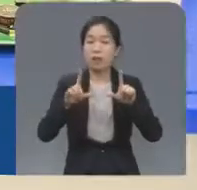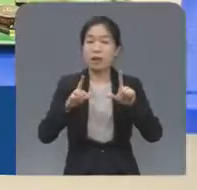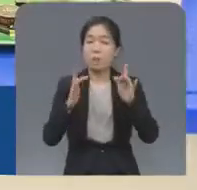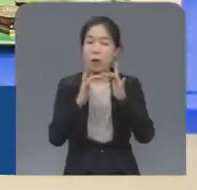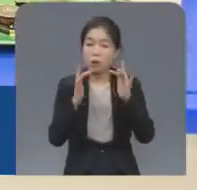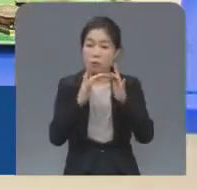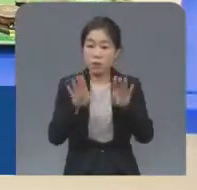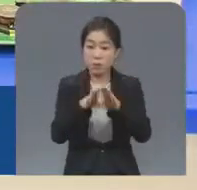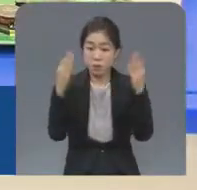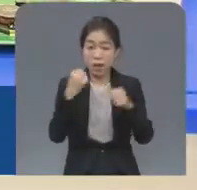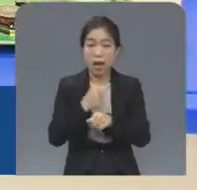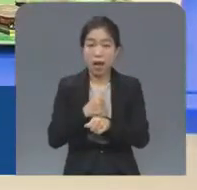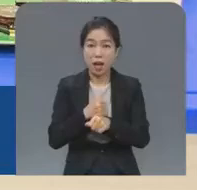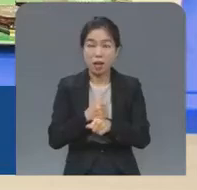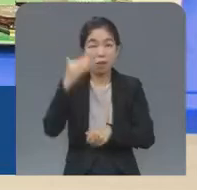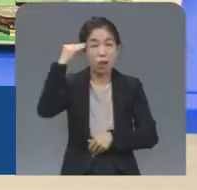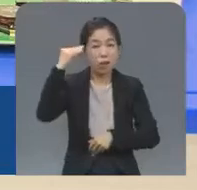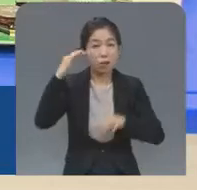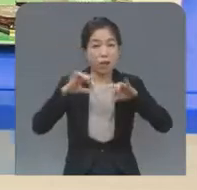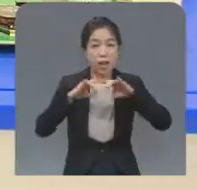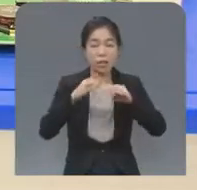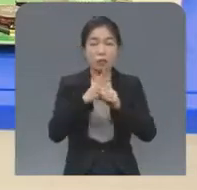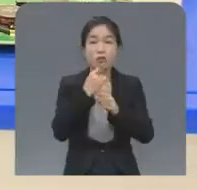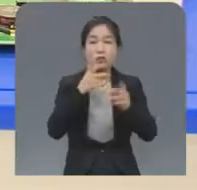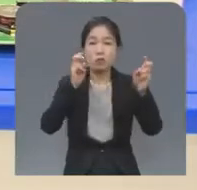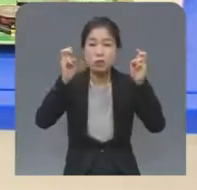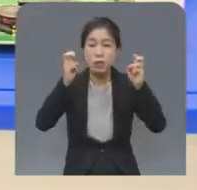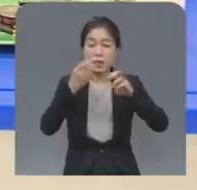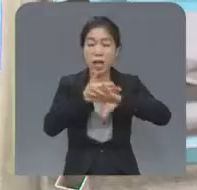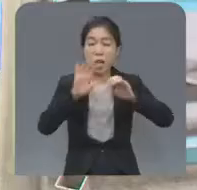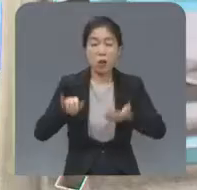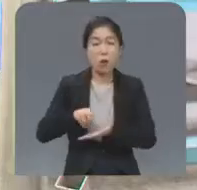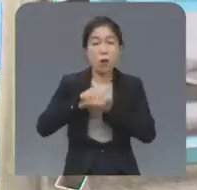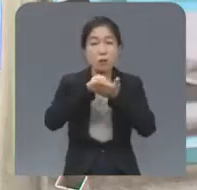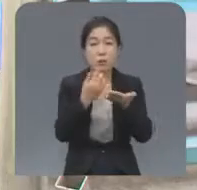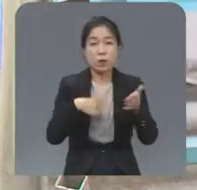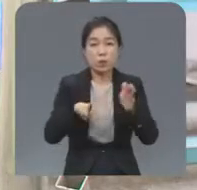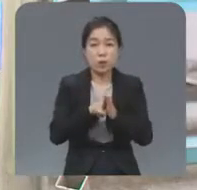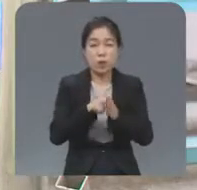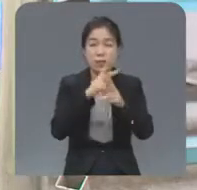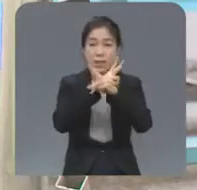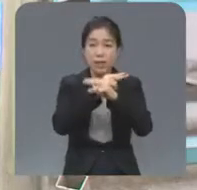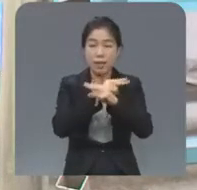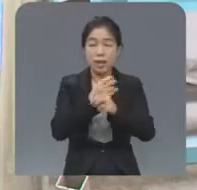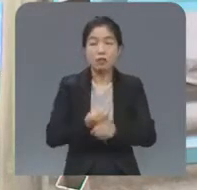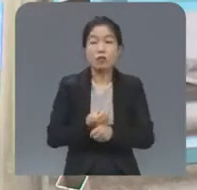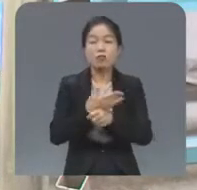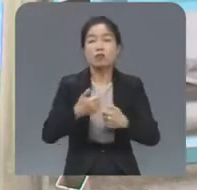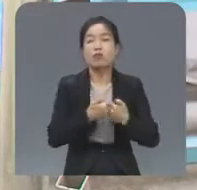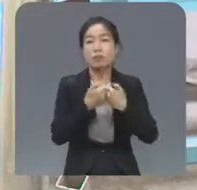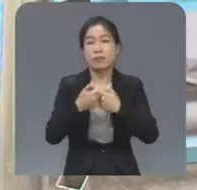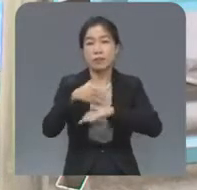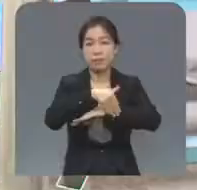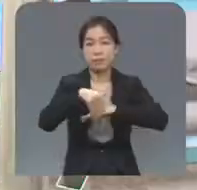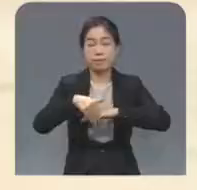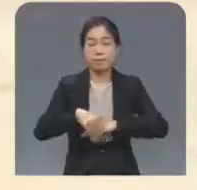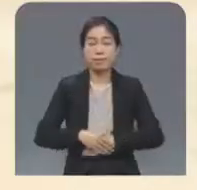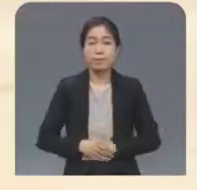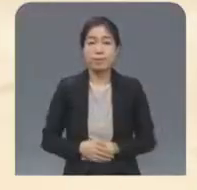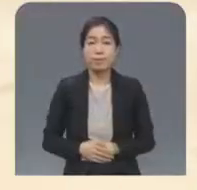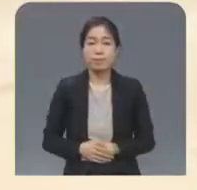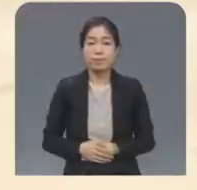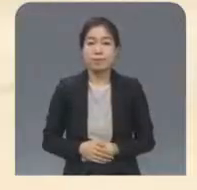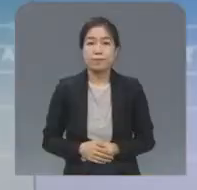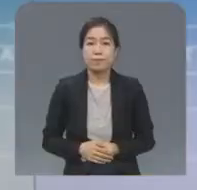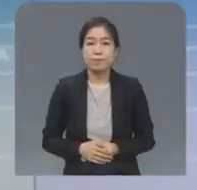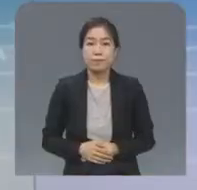온라인으로도 개최되며 국내 에너지 중소기업의 해외 진출을 위해서 화상 수출 상담회 등도 진행됩니다.